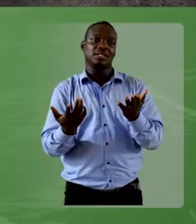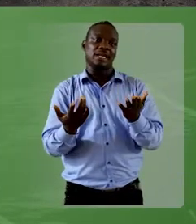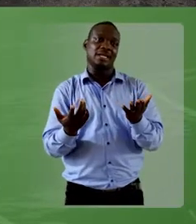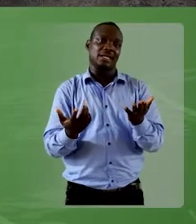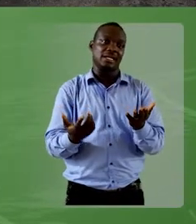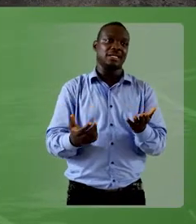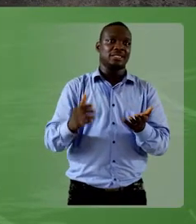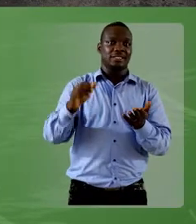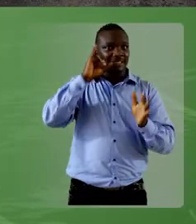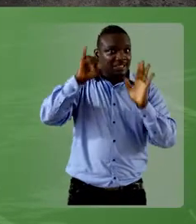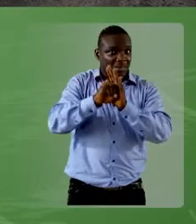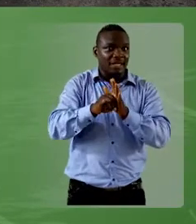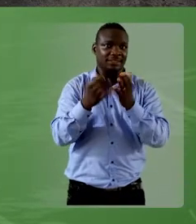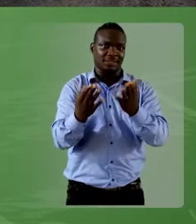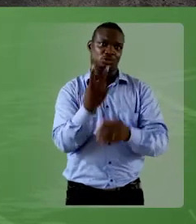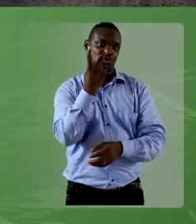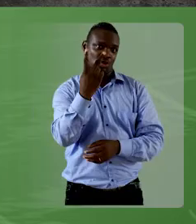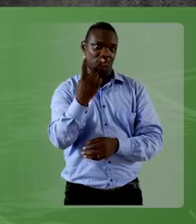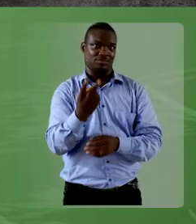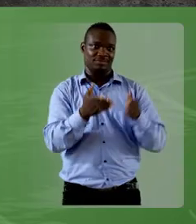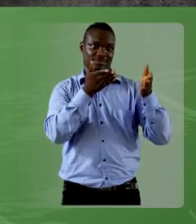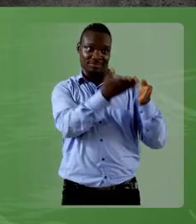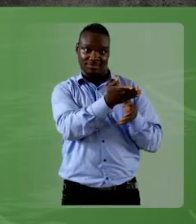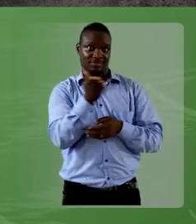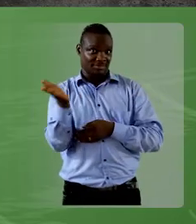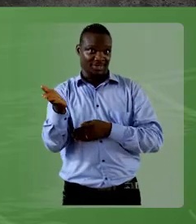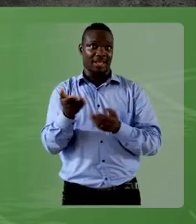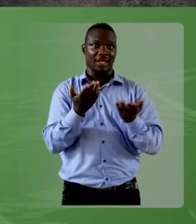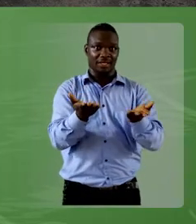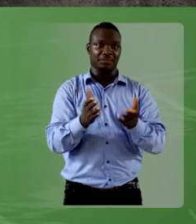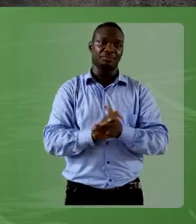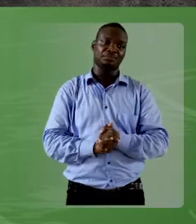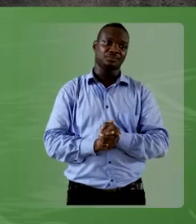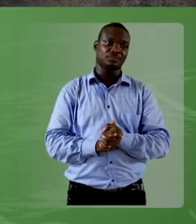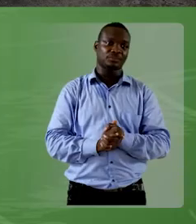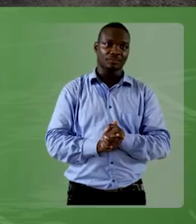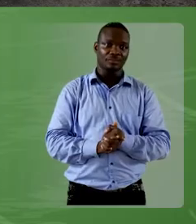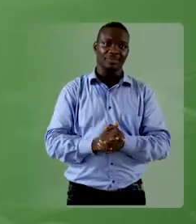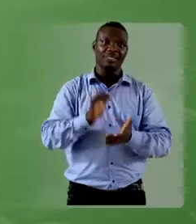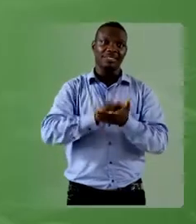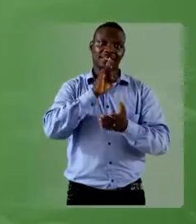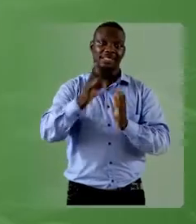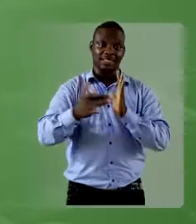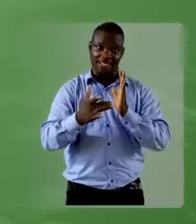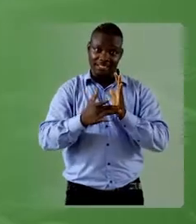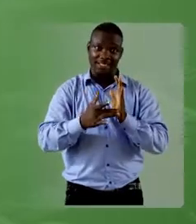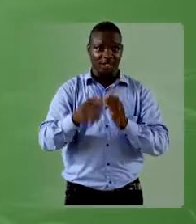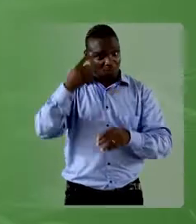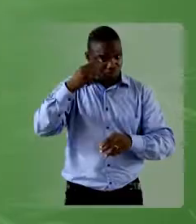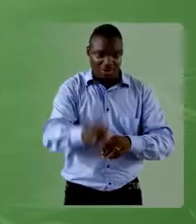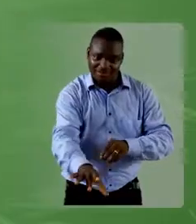on observe des documents montrant des techniques d'extraction. Passons